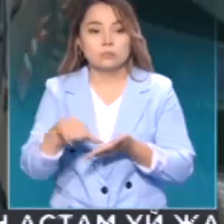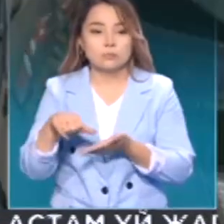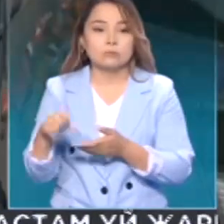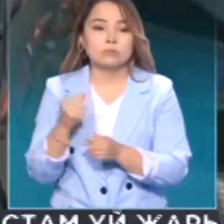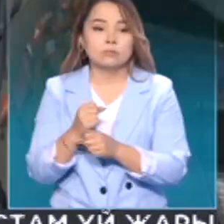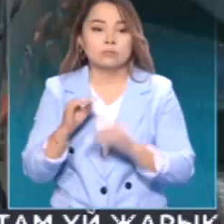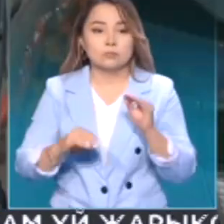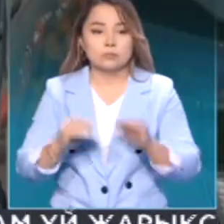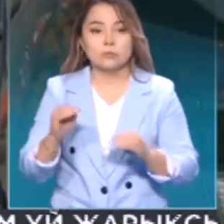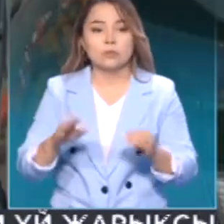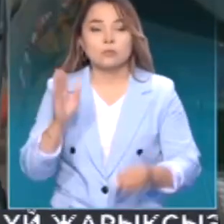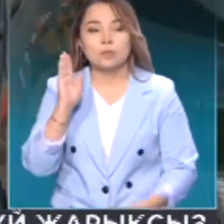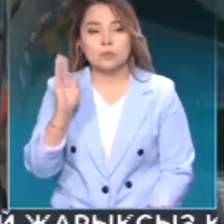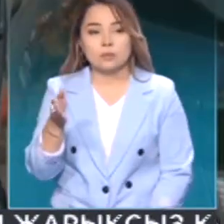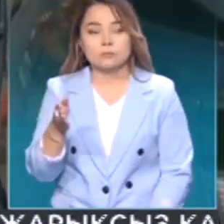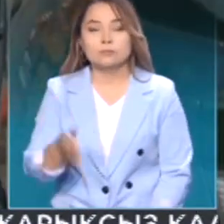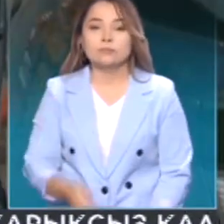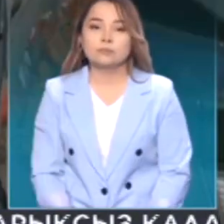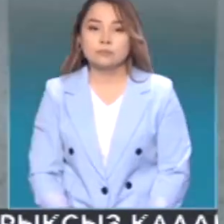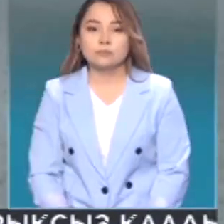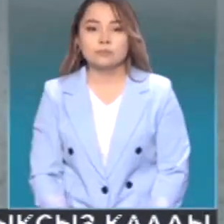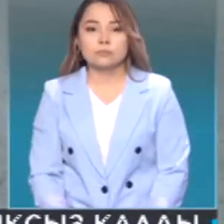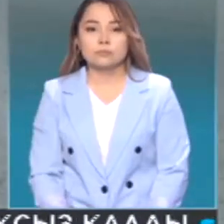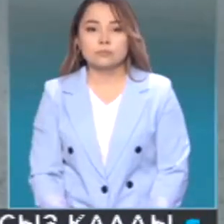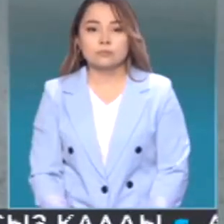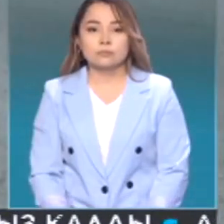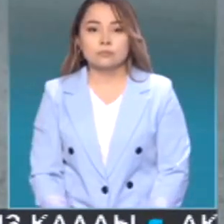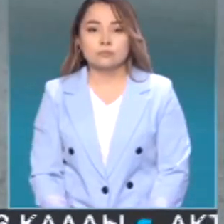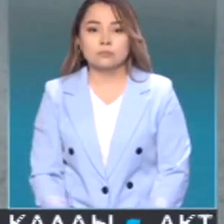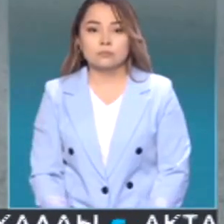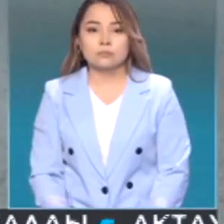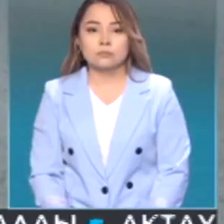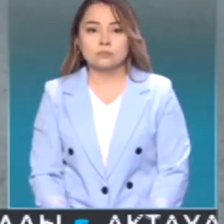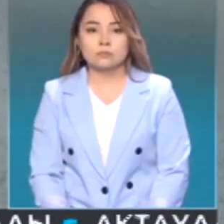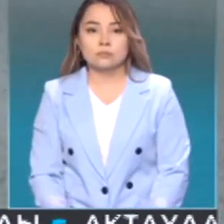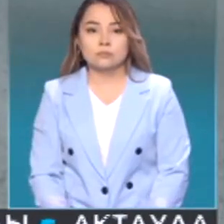бастайды. Руслан Нұрланұлы, Бекзат Сәбитұлы, Қазақстан ұлттық телеарнасы, Қарағанды облысынан.